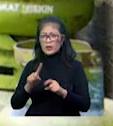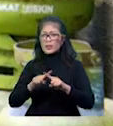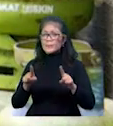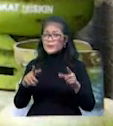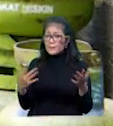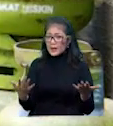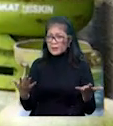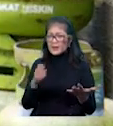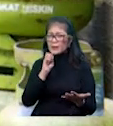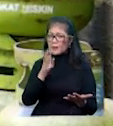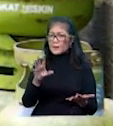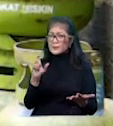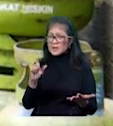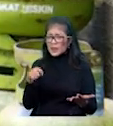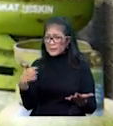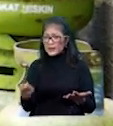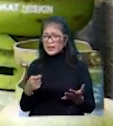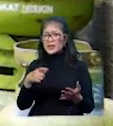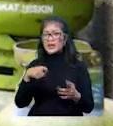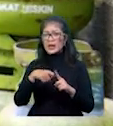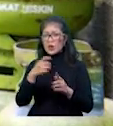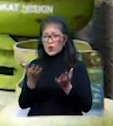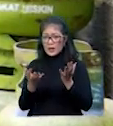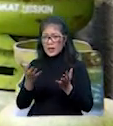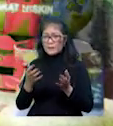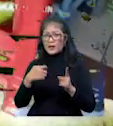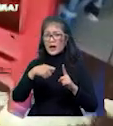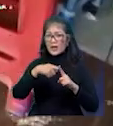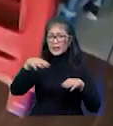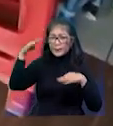beli LPG 3 kg menggunakan KTP di tahun 2023